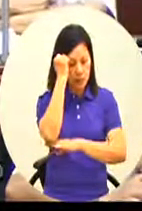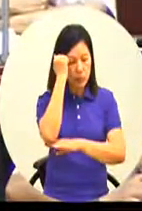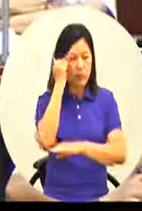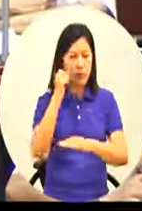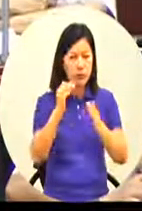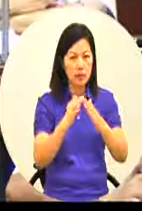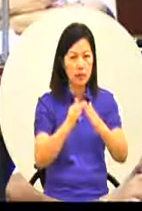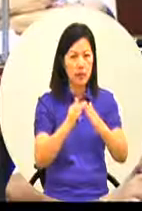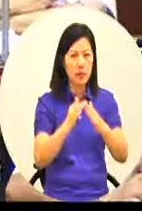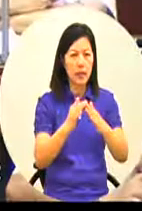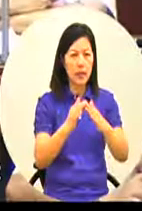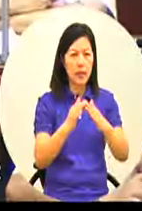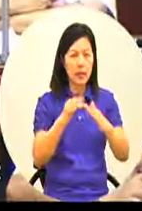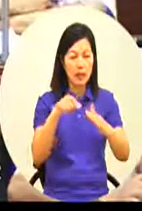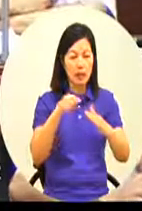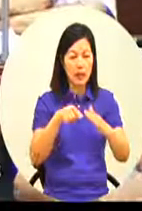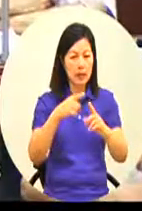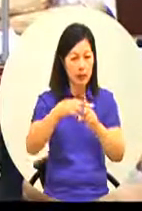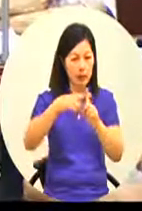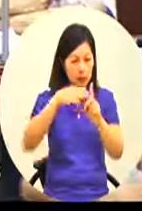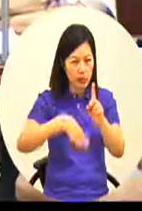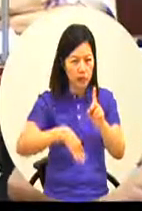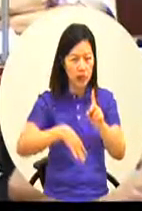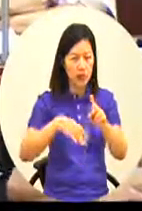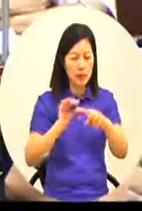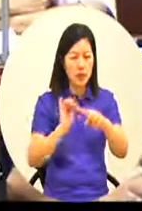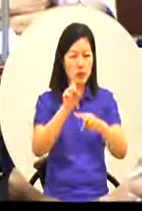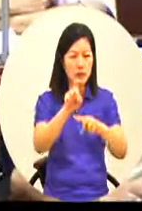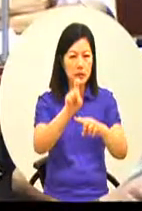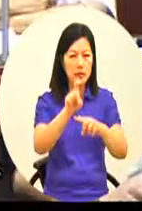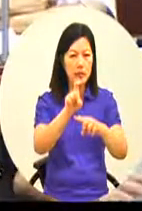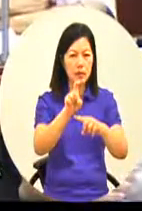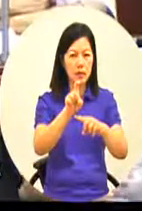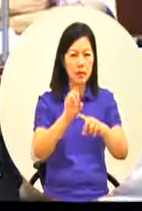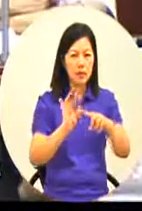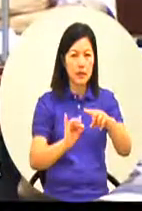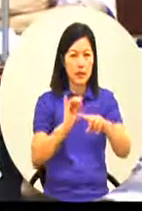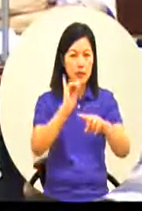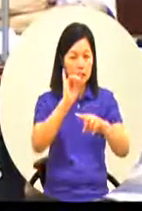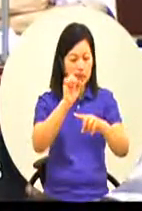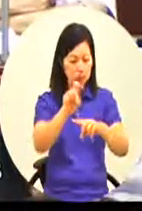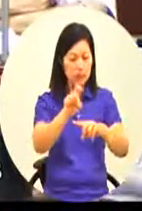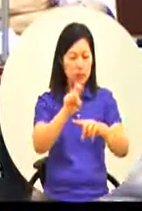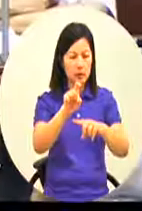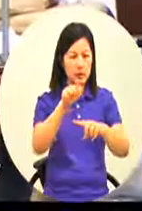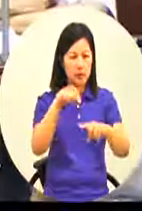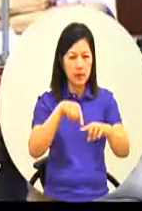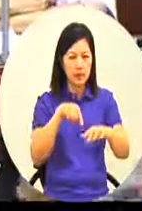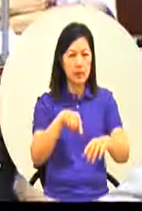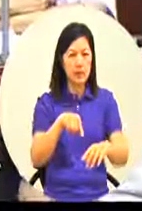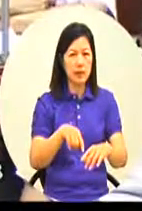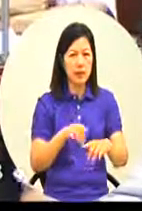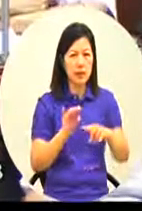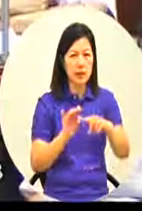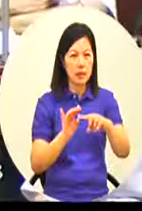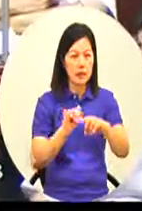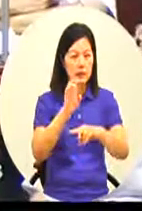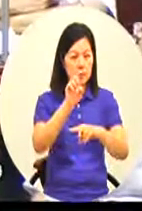率以外迄个低级的10%，十千分之十的这部分呢，这帕数呢